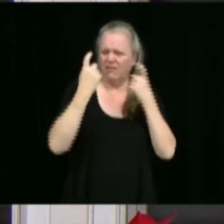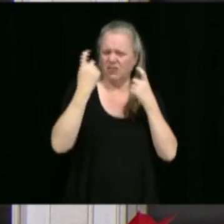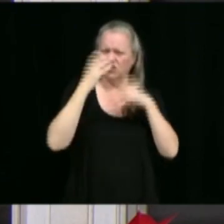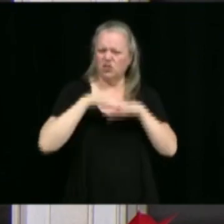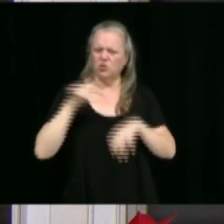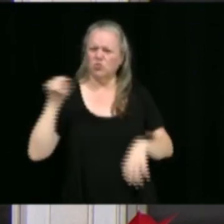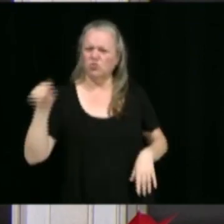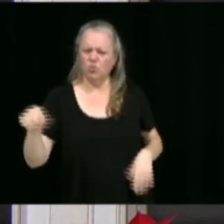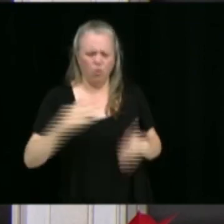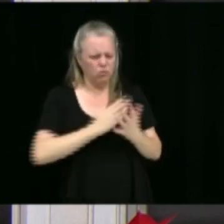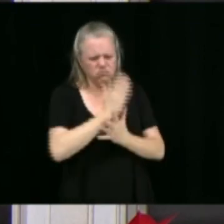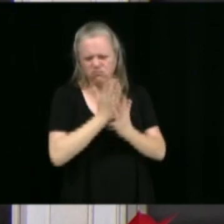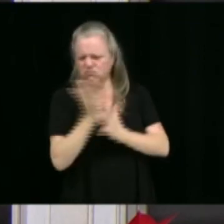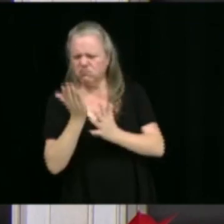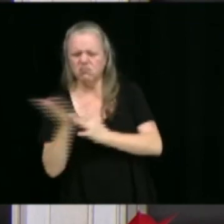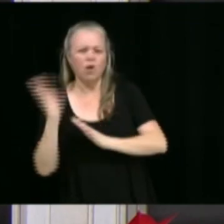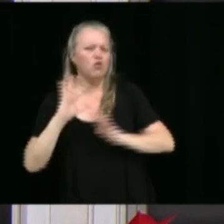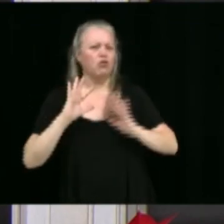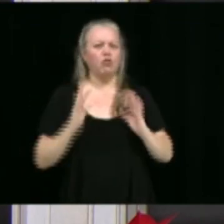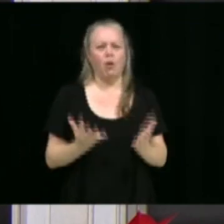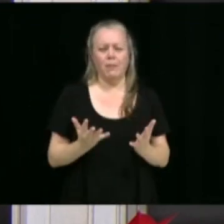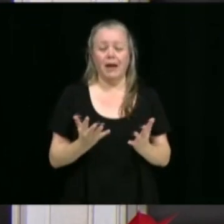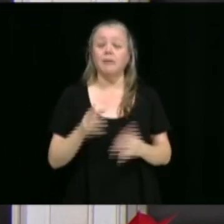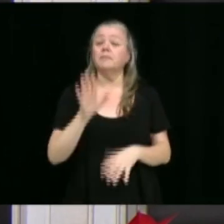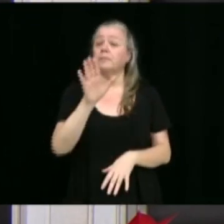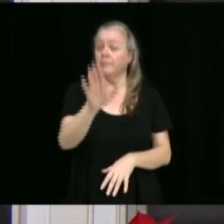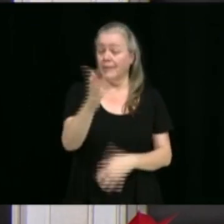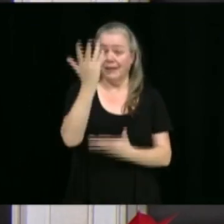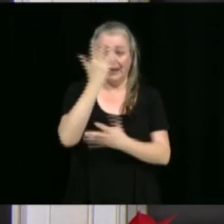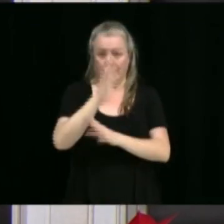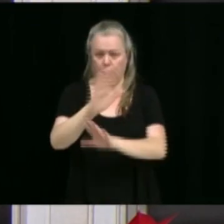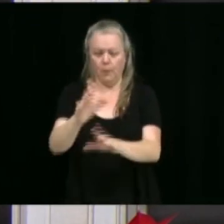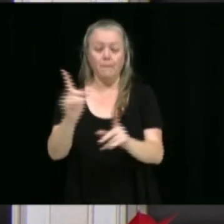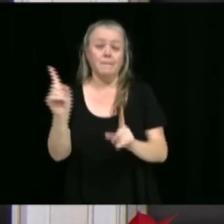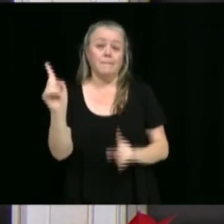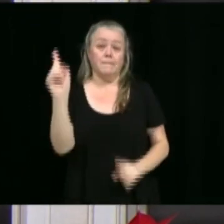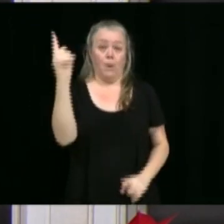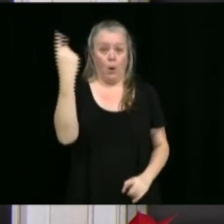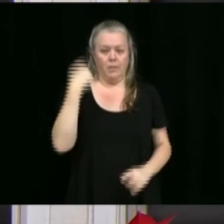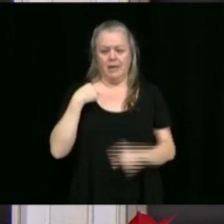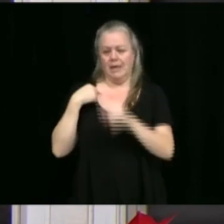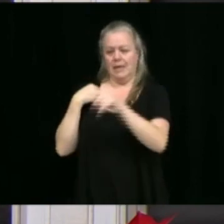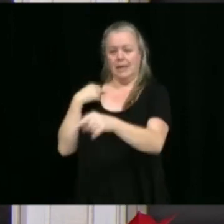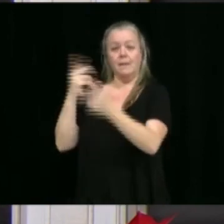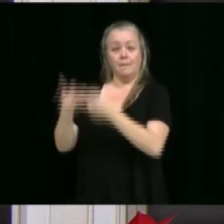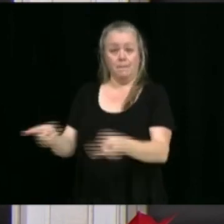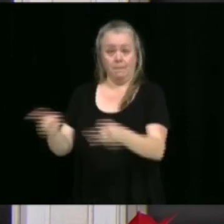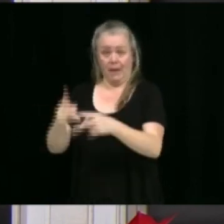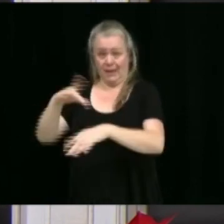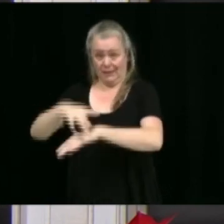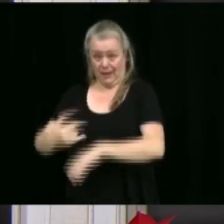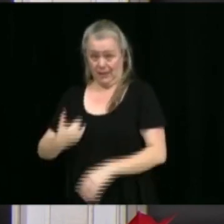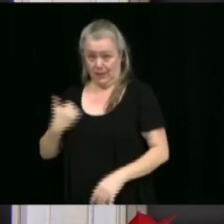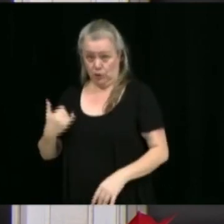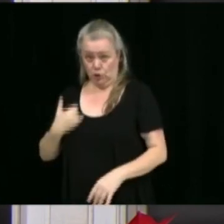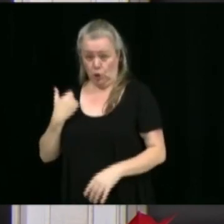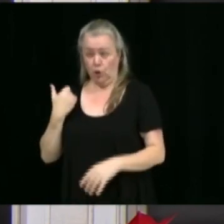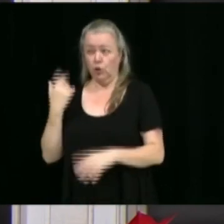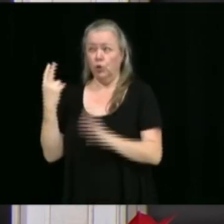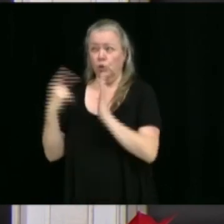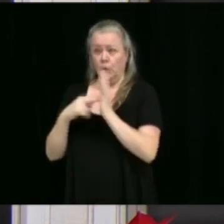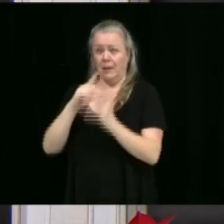dans ce dossier-là, sachez qu'il y a eu une grande consultation publique qui a eu lieu au Parc Terre des Jeunes, entre autres, au cours des